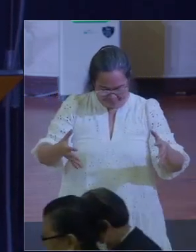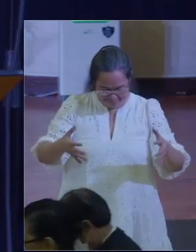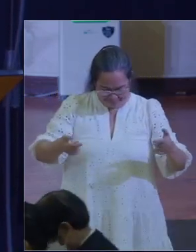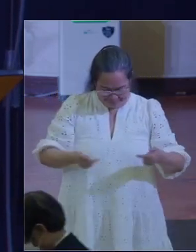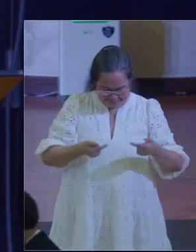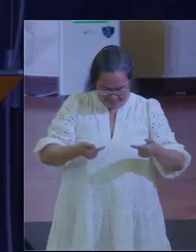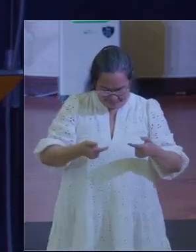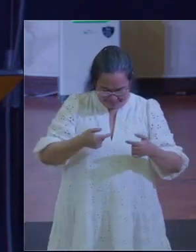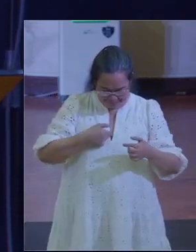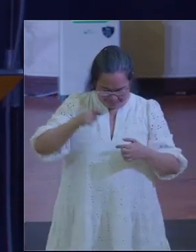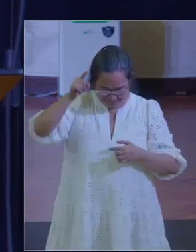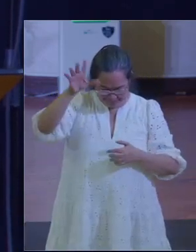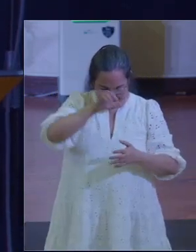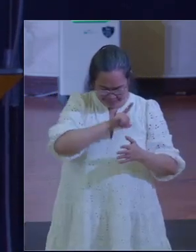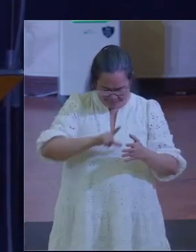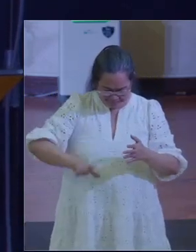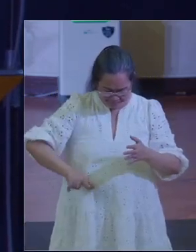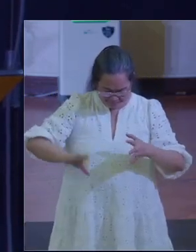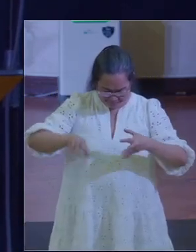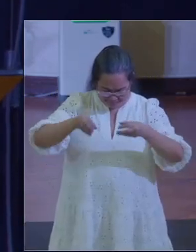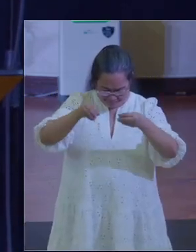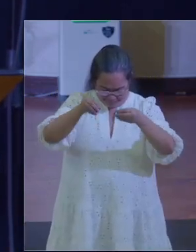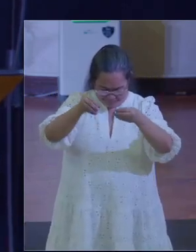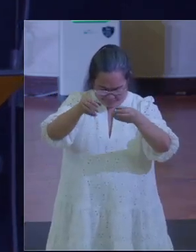makasalanang gawain, Panginoon,